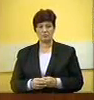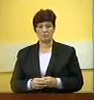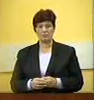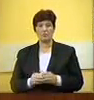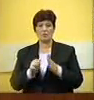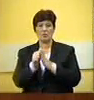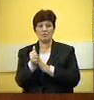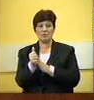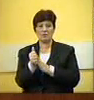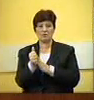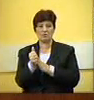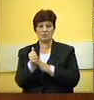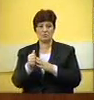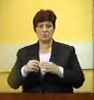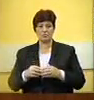pre svega